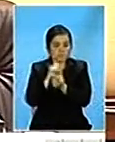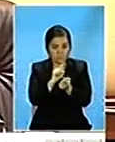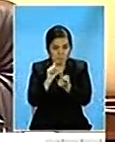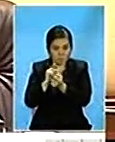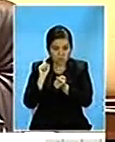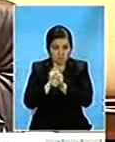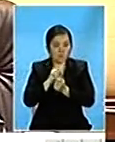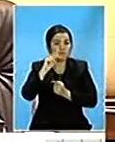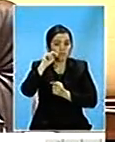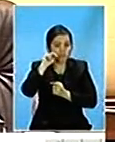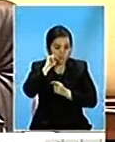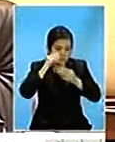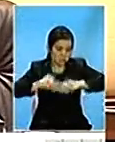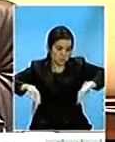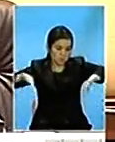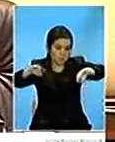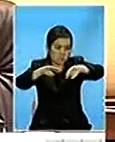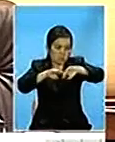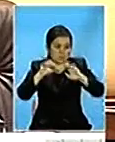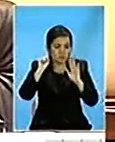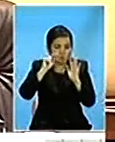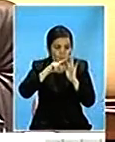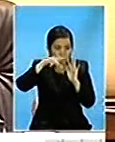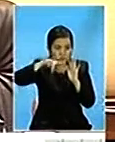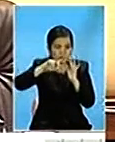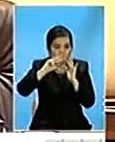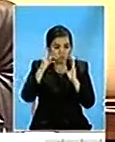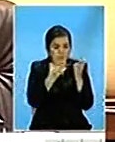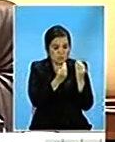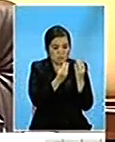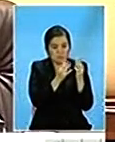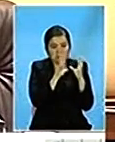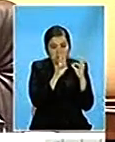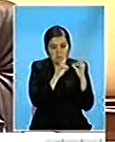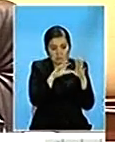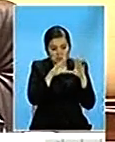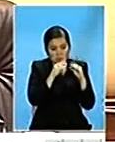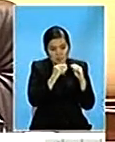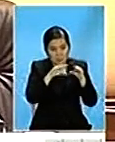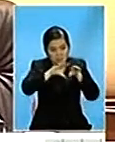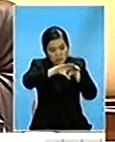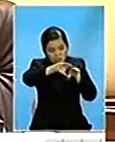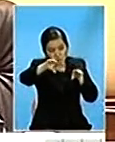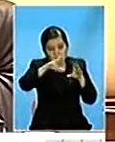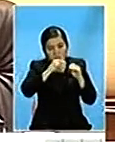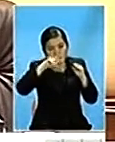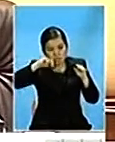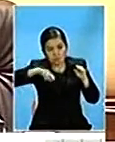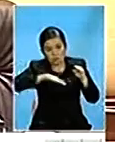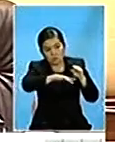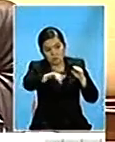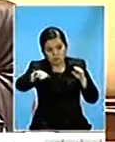ำน้ำสะพุมเนี่ยก็เป็นทรายลึกตลิ่งก็ไม่มั่นคงเท่าที่ควรแล้วก็ตอนบนนั้นก็พื้นที่ส่วน